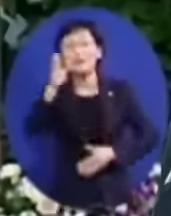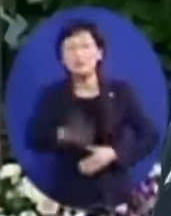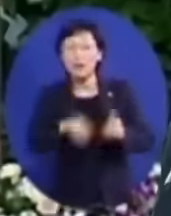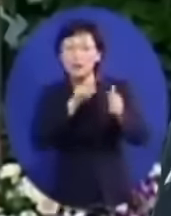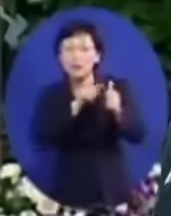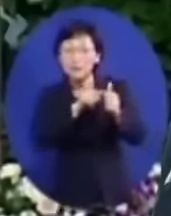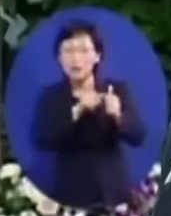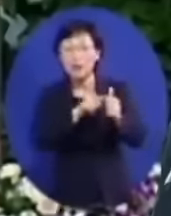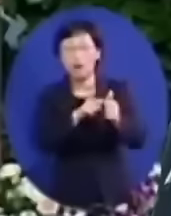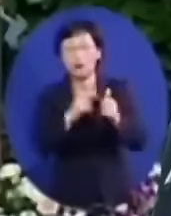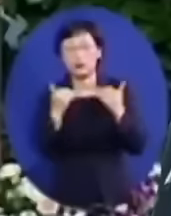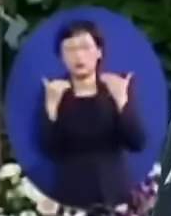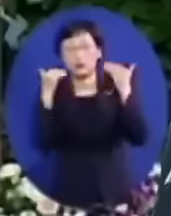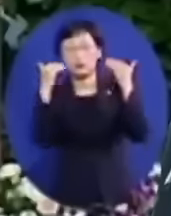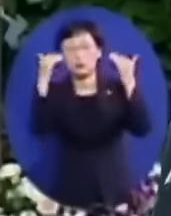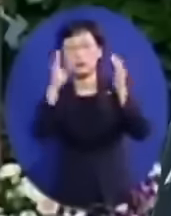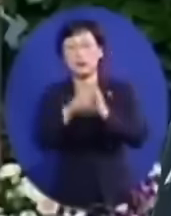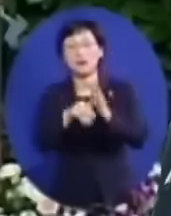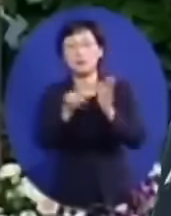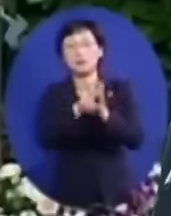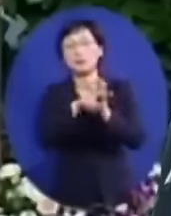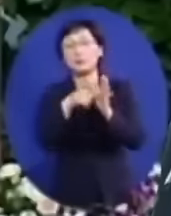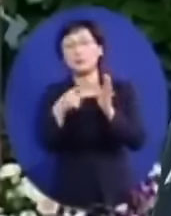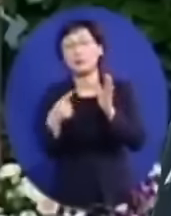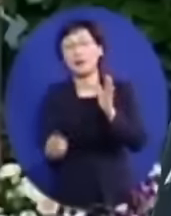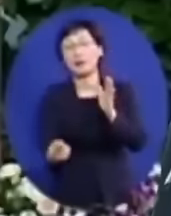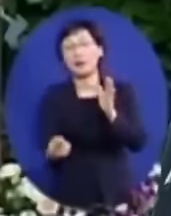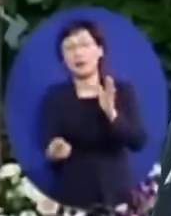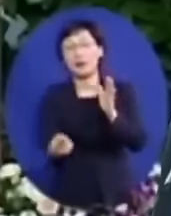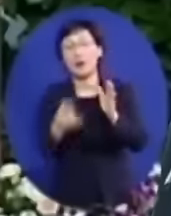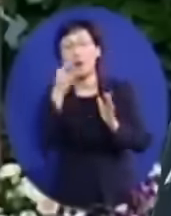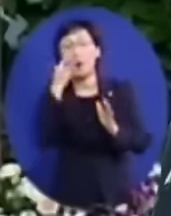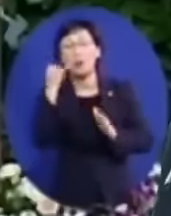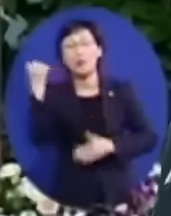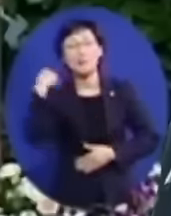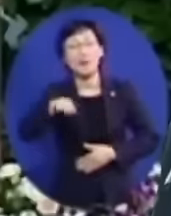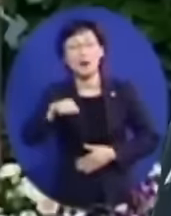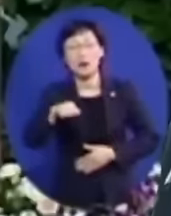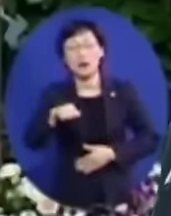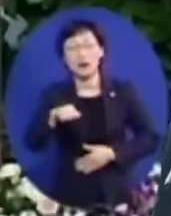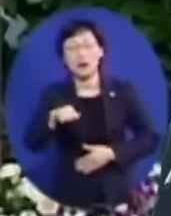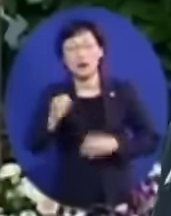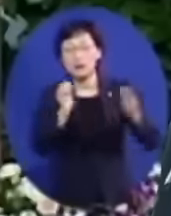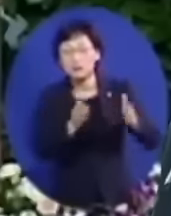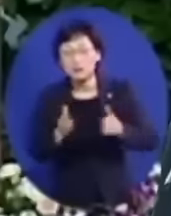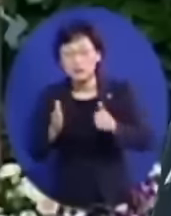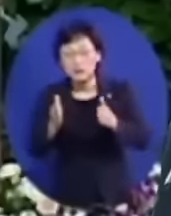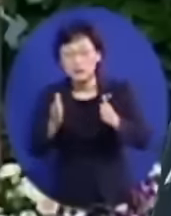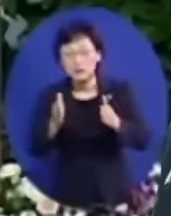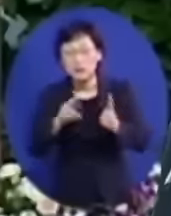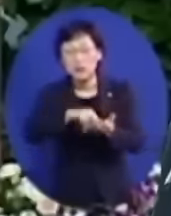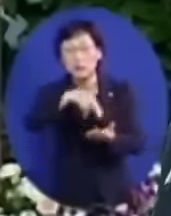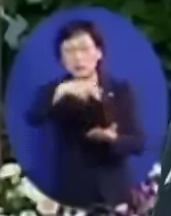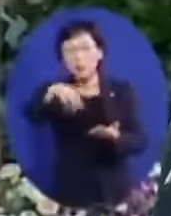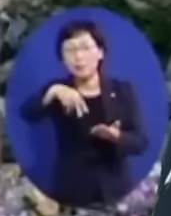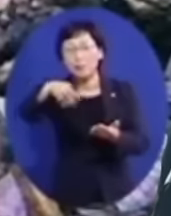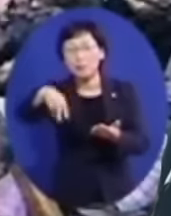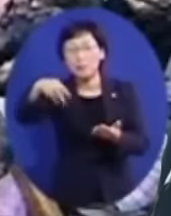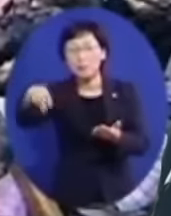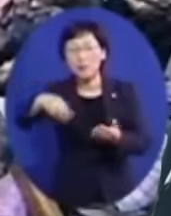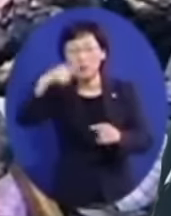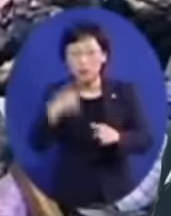성장하며 믿음의 길을 저버리고 아버지 어머니를 떠나서 그는 불신앙의 길로 들어가서 방탕하면서